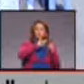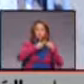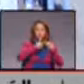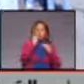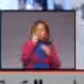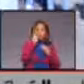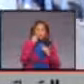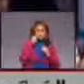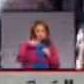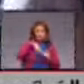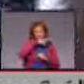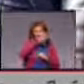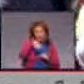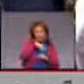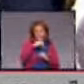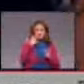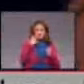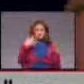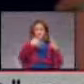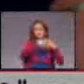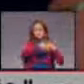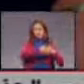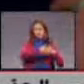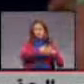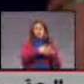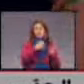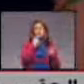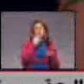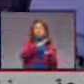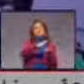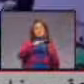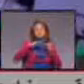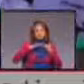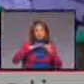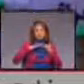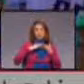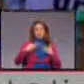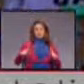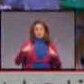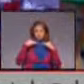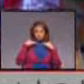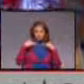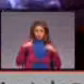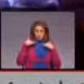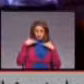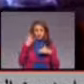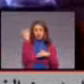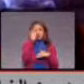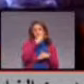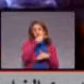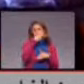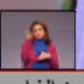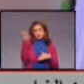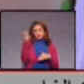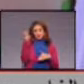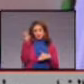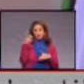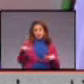البحيرة، ضمن حملة خير الشتاء اللي هي دكتور عمرو الليسي هو سفير الحملة. قمنا بتوزيع 200 بطانية على 200